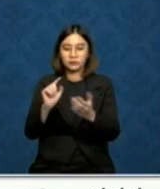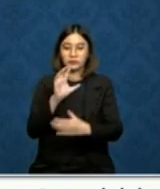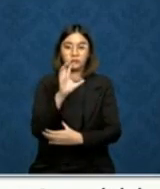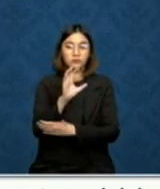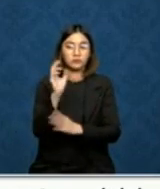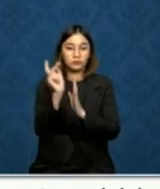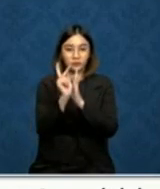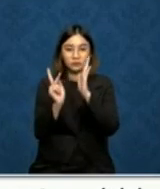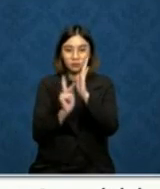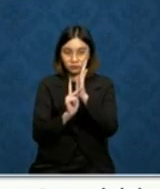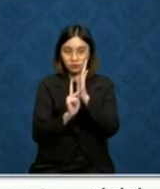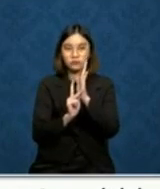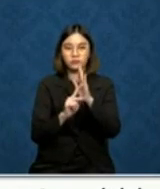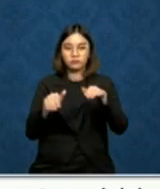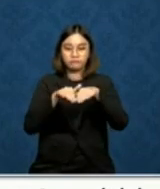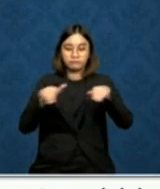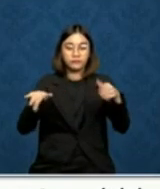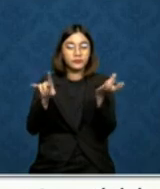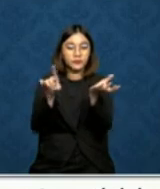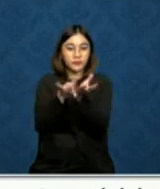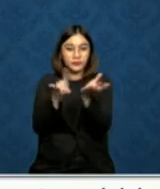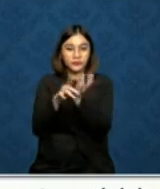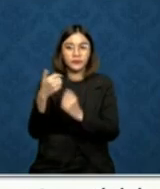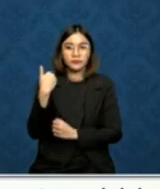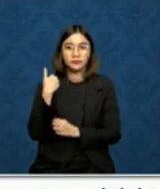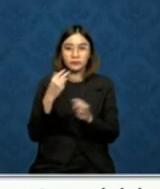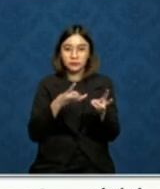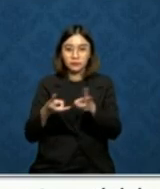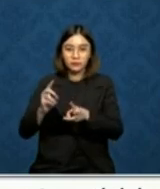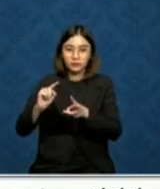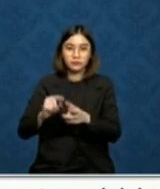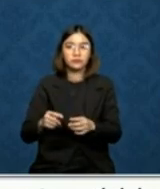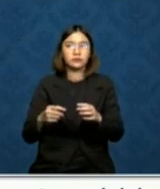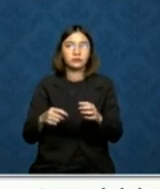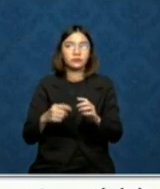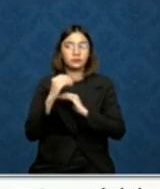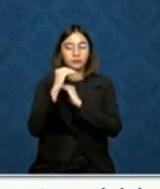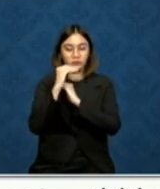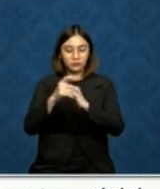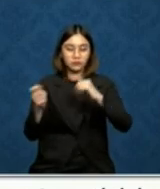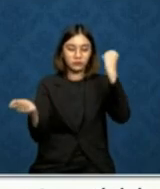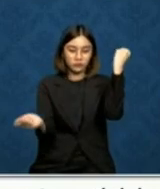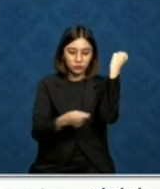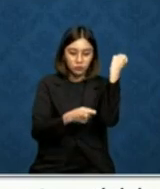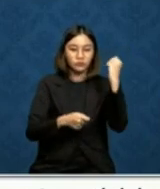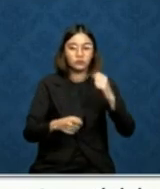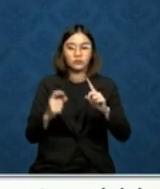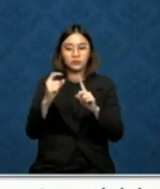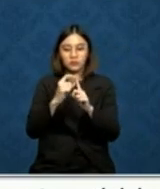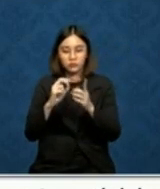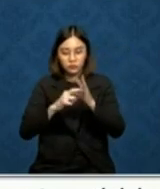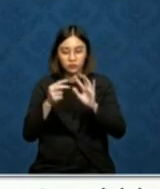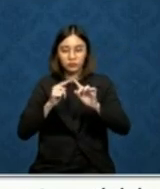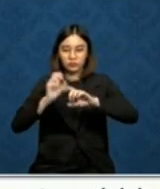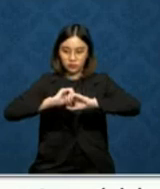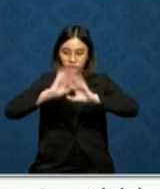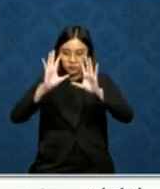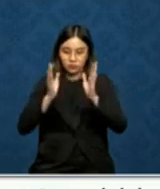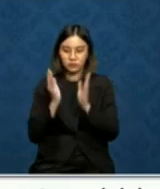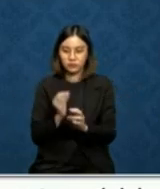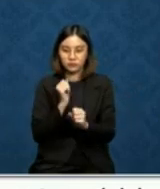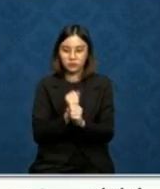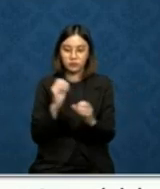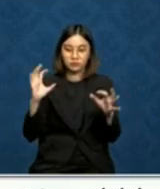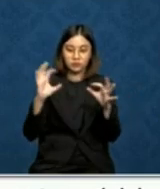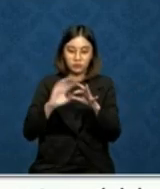คับใช้กฎหมายอย่างมีประสิทธิภาพด้วยการกำหนดบทนิยามและบทลงโทษที่ชัดเจนช่วยให้เจ้าหน้าที่ที่เกี่ยวข้อง